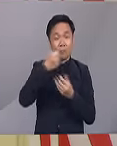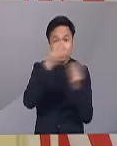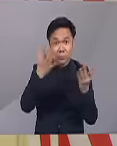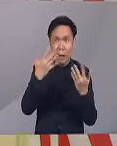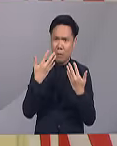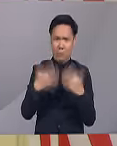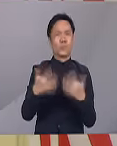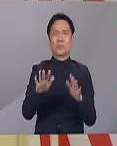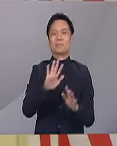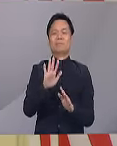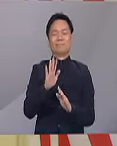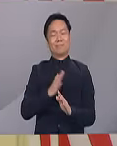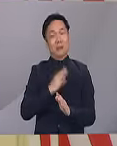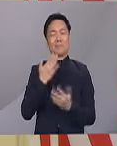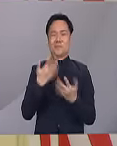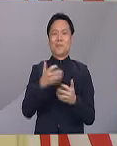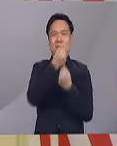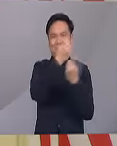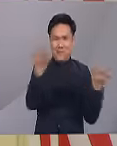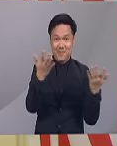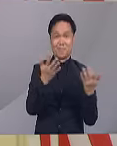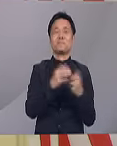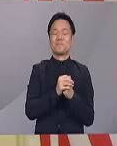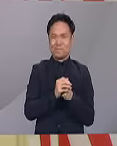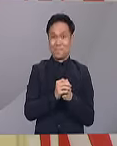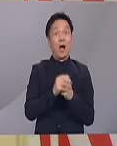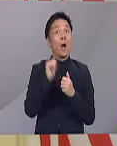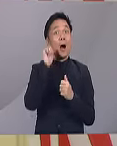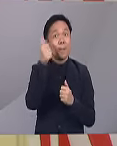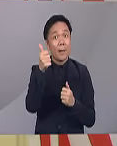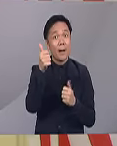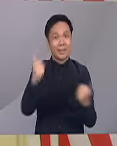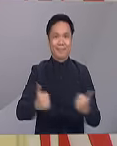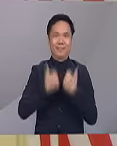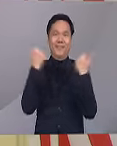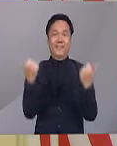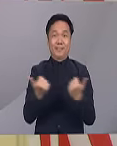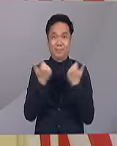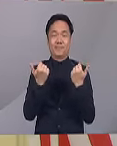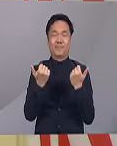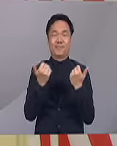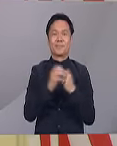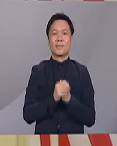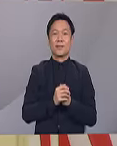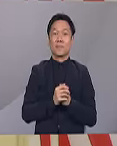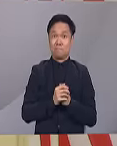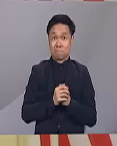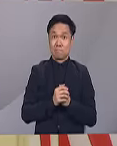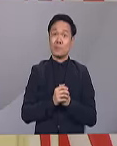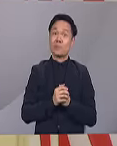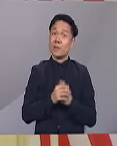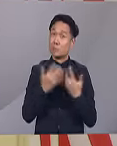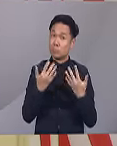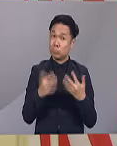umum. Kalau dah umum, besok kita akan menyambut Hari Raya Aidilfitri. Diam tak diam,